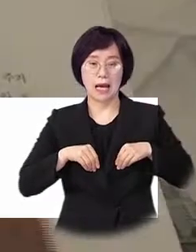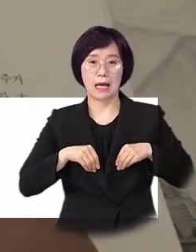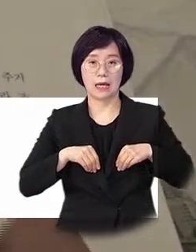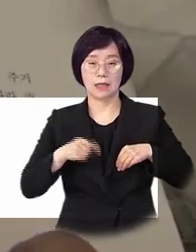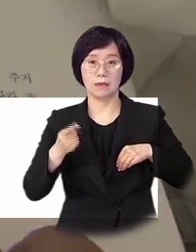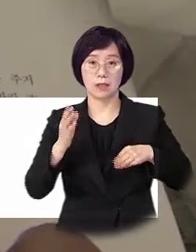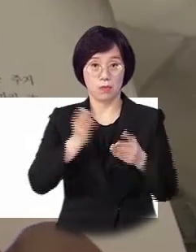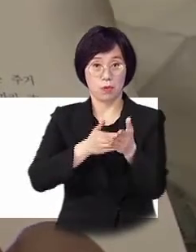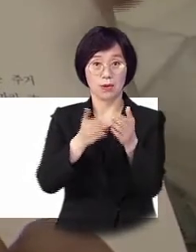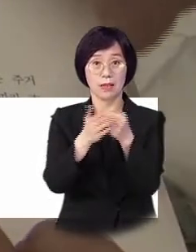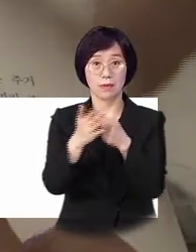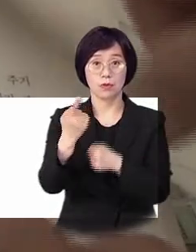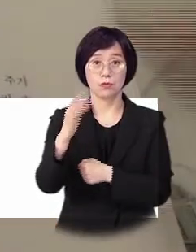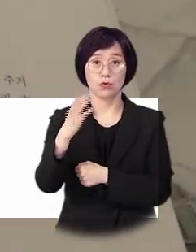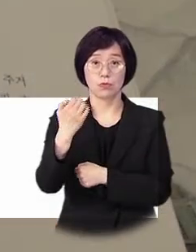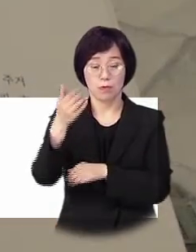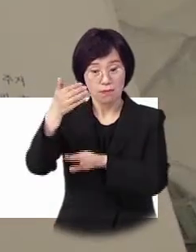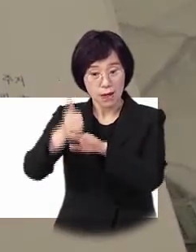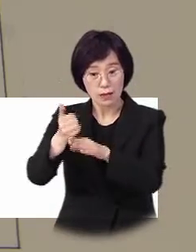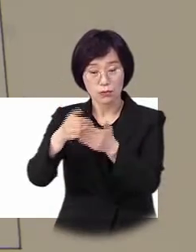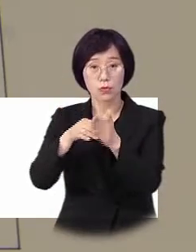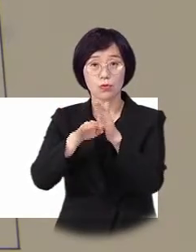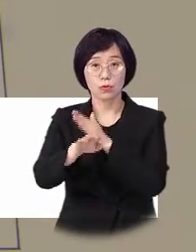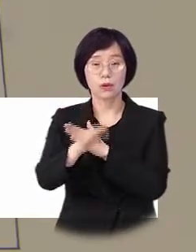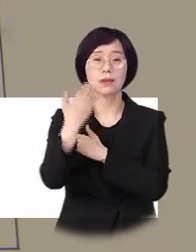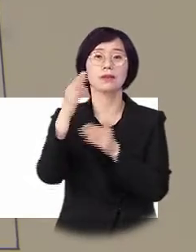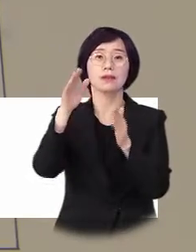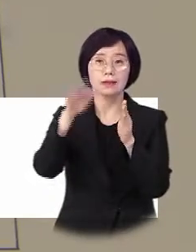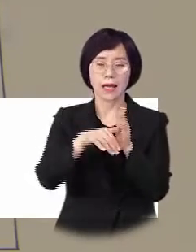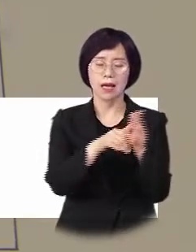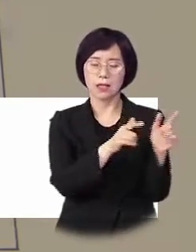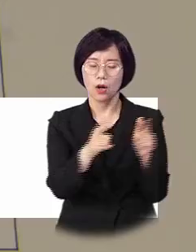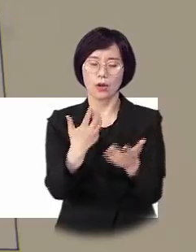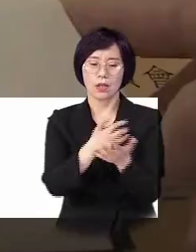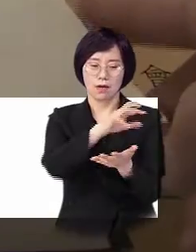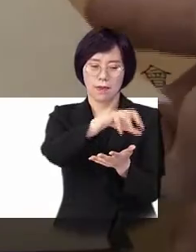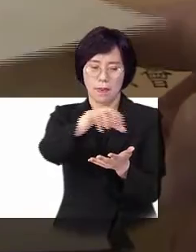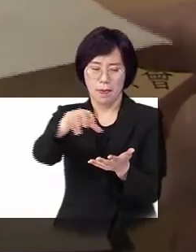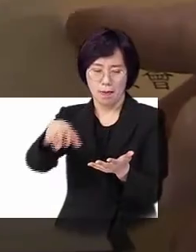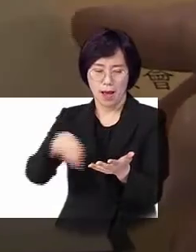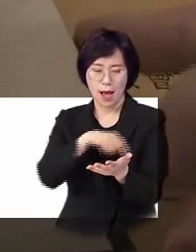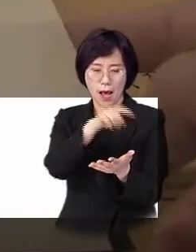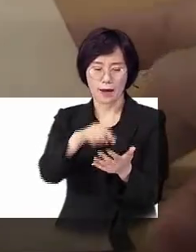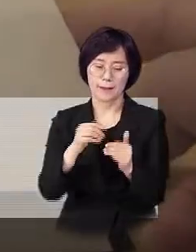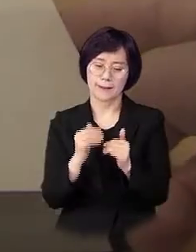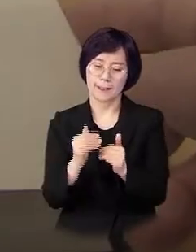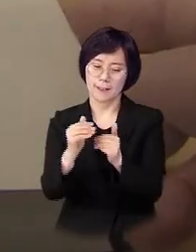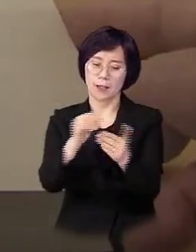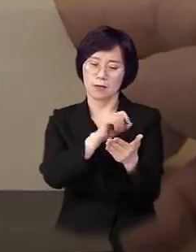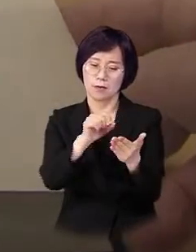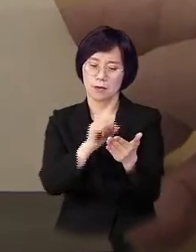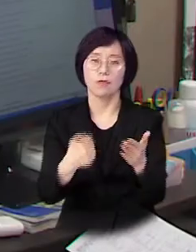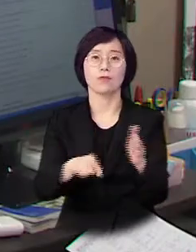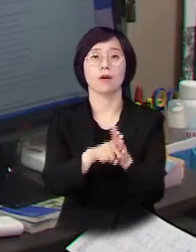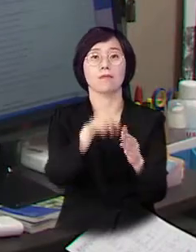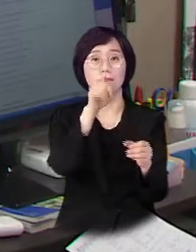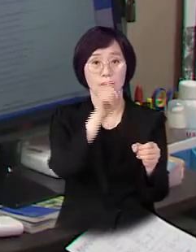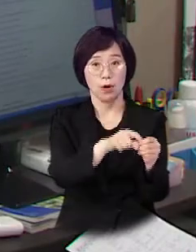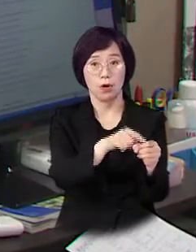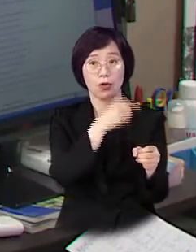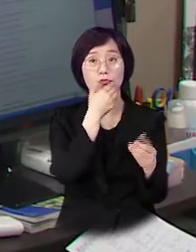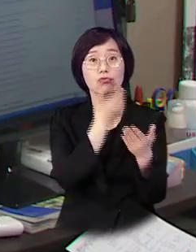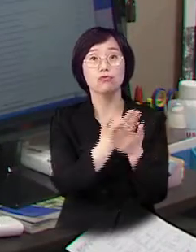따라 95년 마지막 시사 편찬 이후 방치되어 수많은 자료를 수집하고 체계적으로 기록하기 위해서 입니다